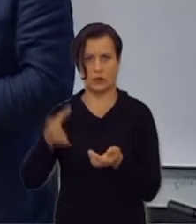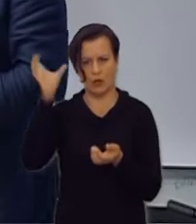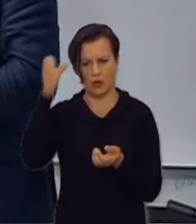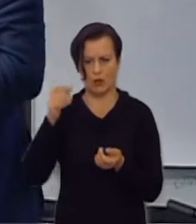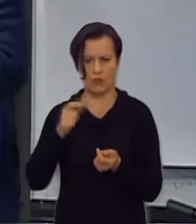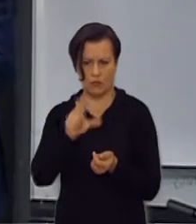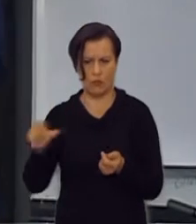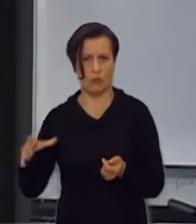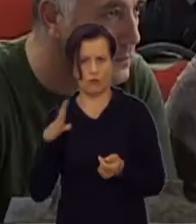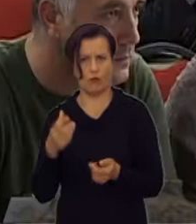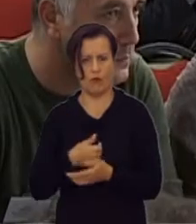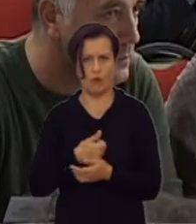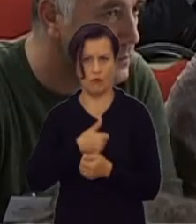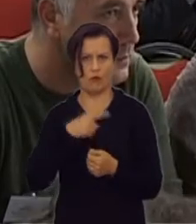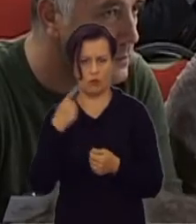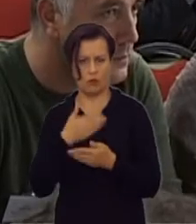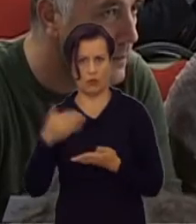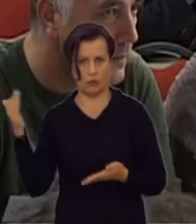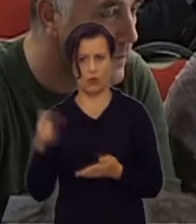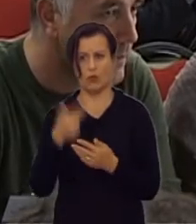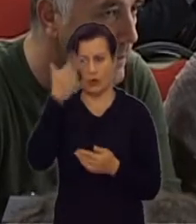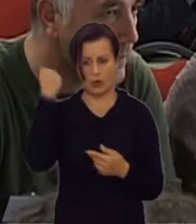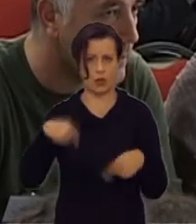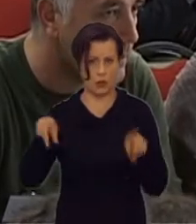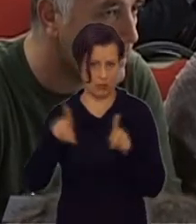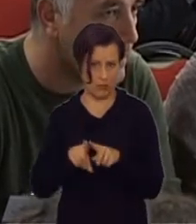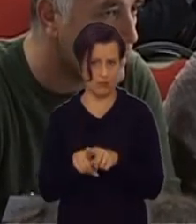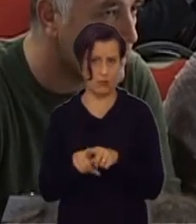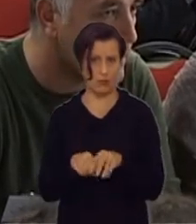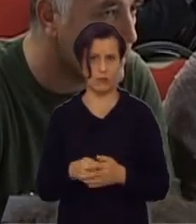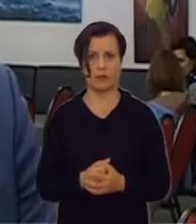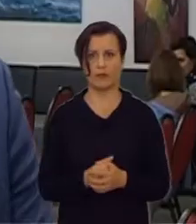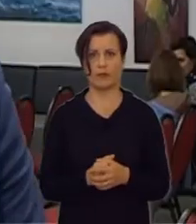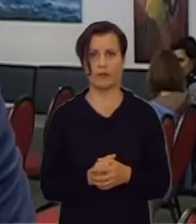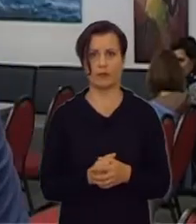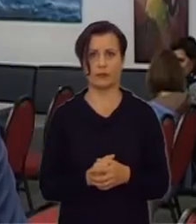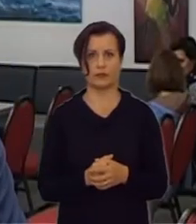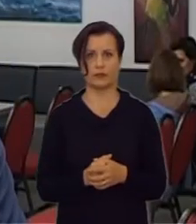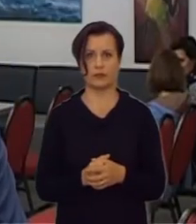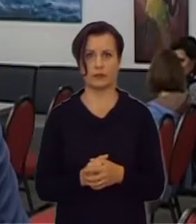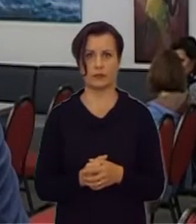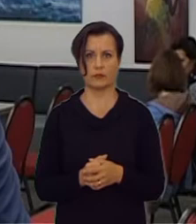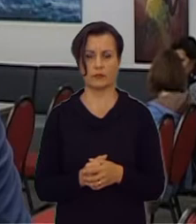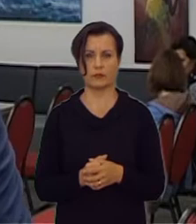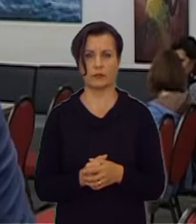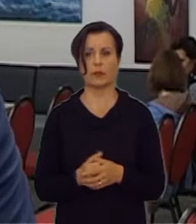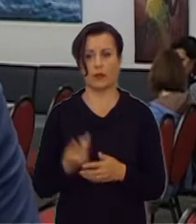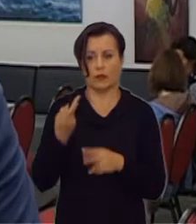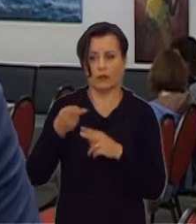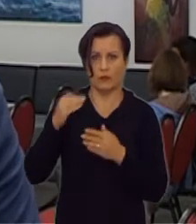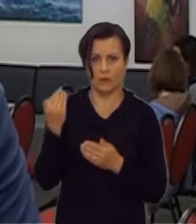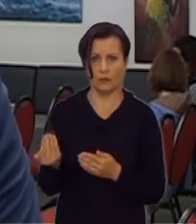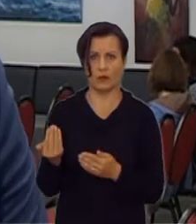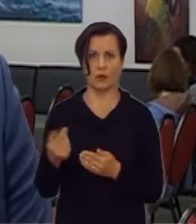kitomis konfesijomis. Man regis, Lietuva neišimtis. Ir dėl šios priežasties mes turime visą